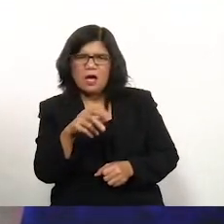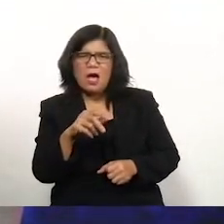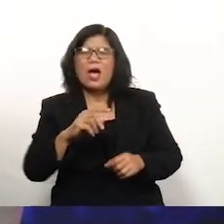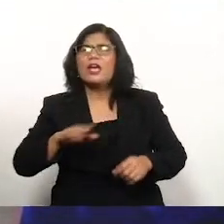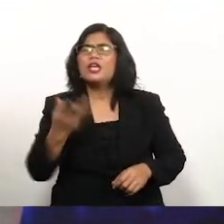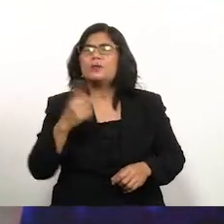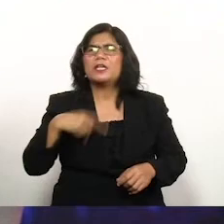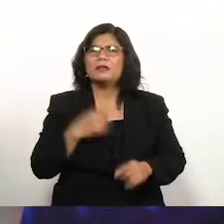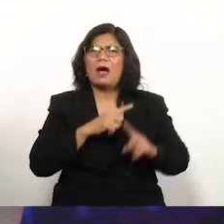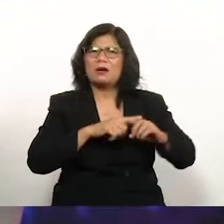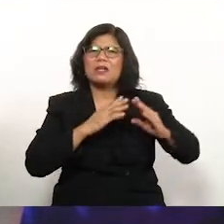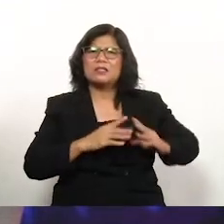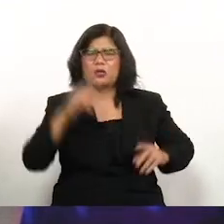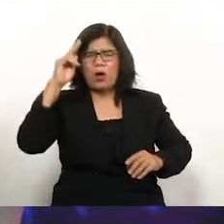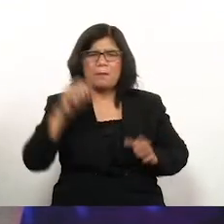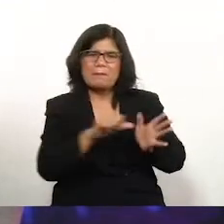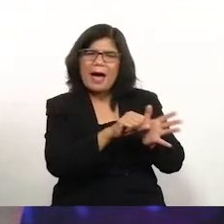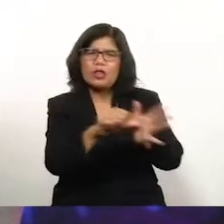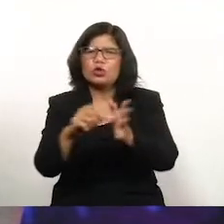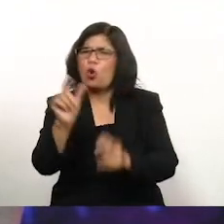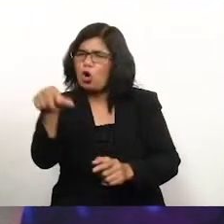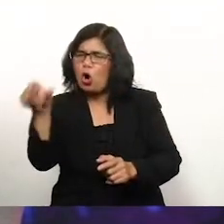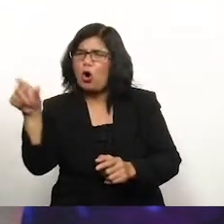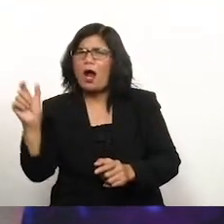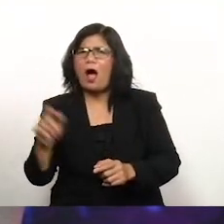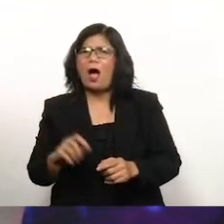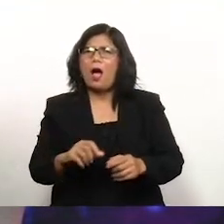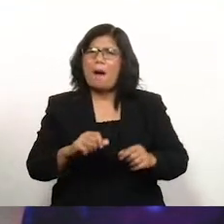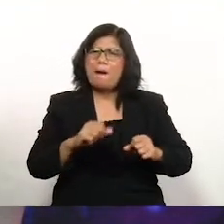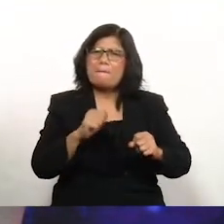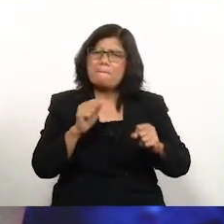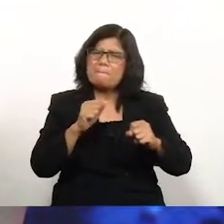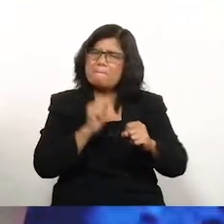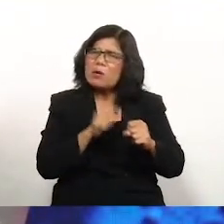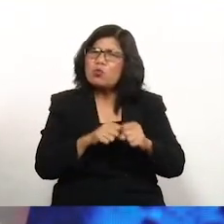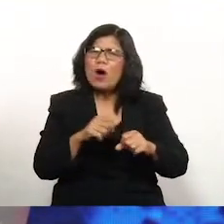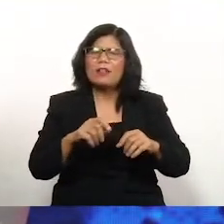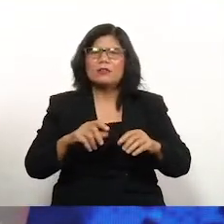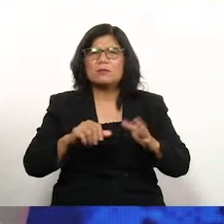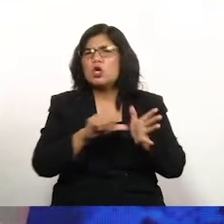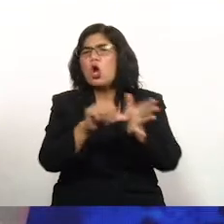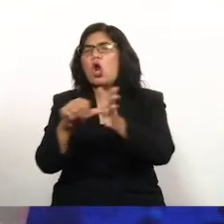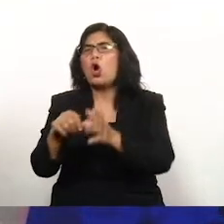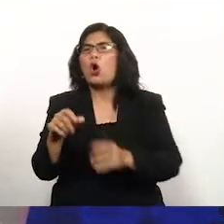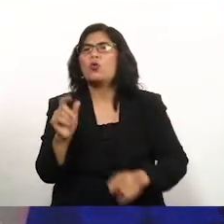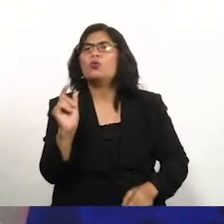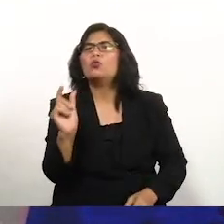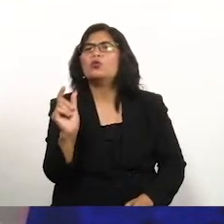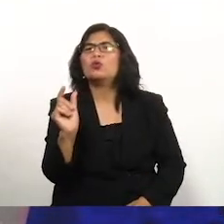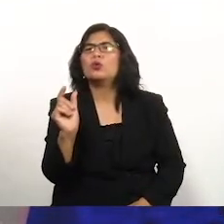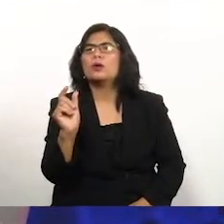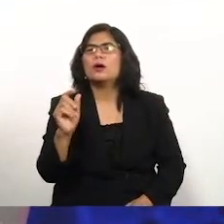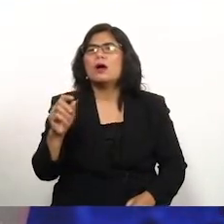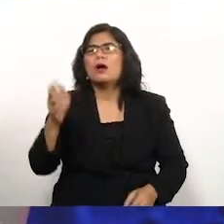tuhan membantu orang hidup kita sebagai gereja tuhan membuat sesuatu yang menolong banyak orang bagi kerajaannya